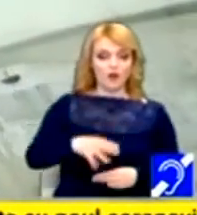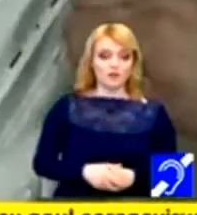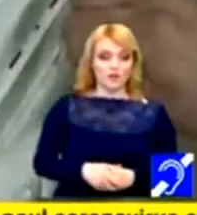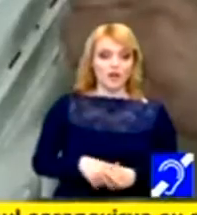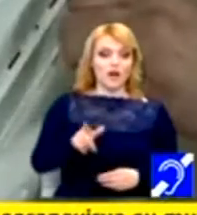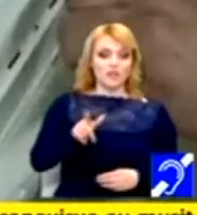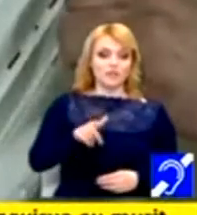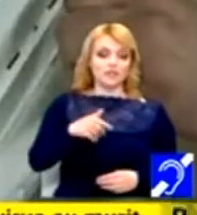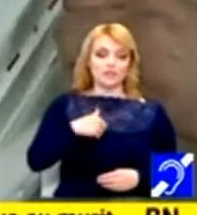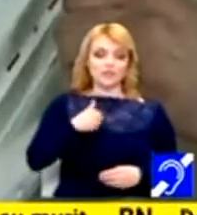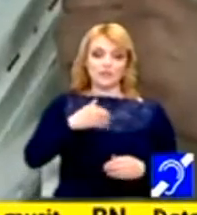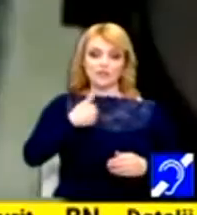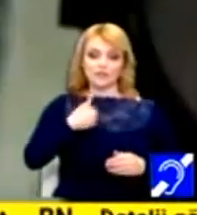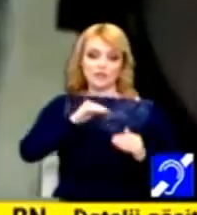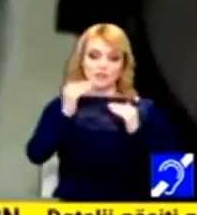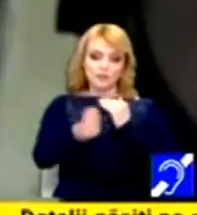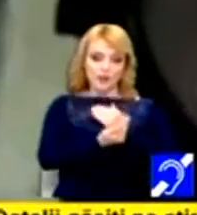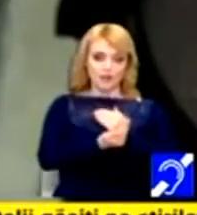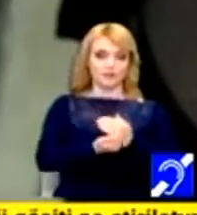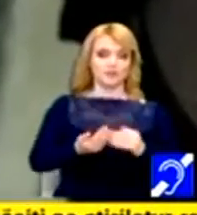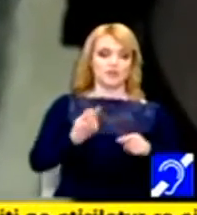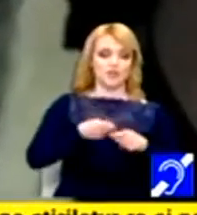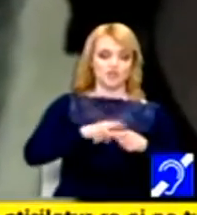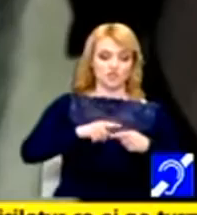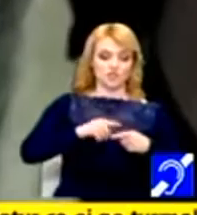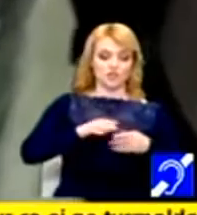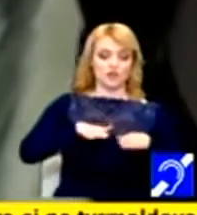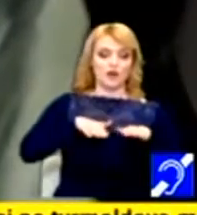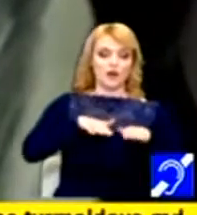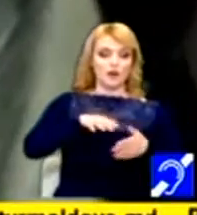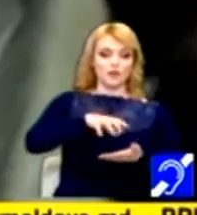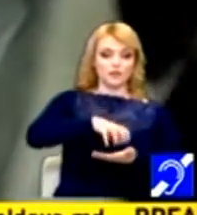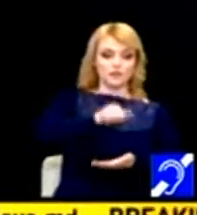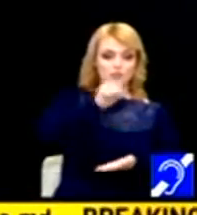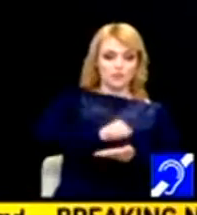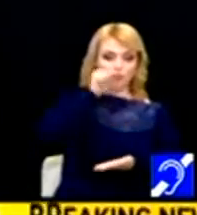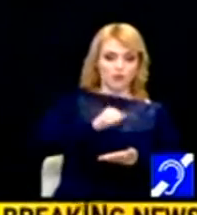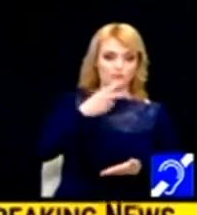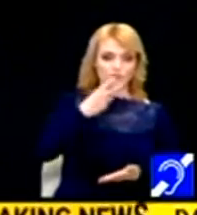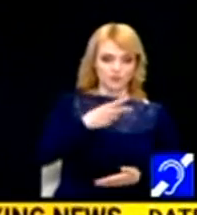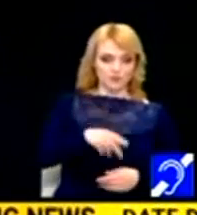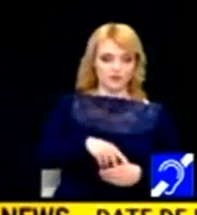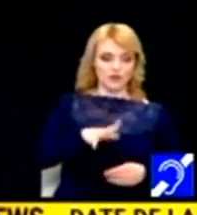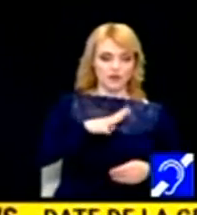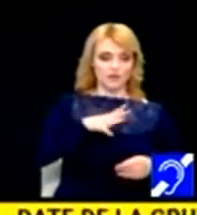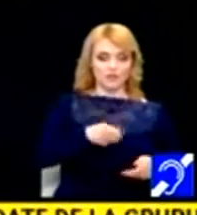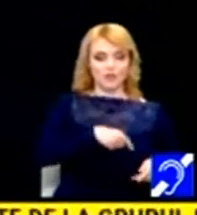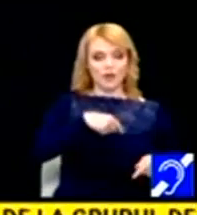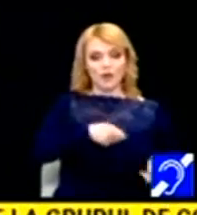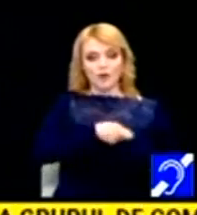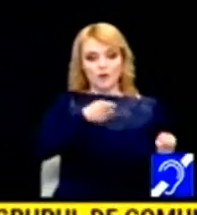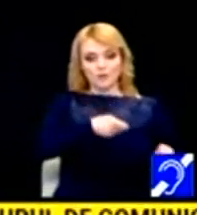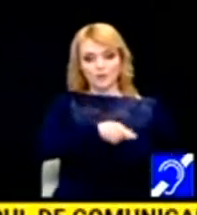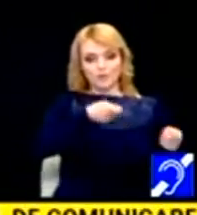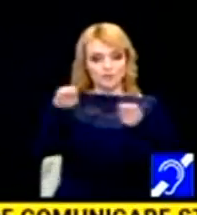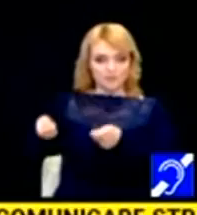să mascheze ambalajele și să le ascundă de controlul Vamal când le scot ilegal din țară pentru a le duce în Uniunea Europeană. Vă amintim că pe